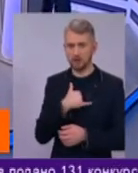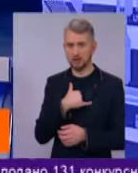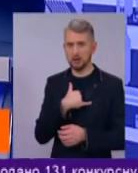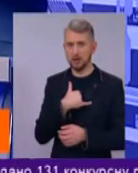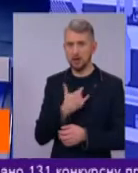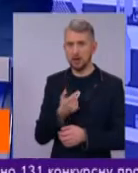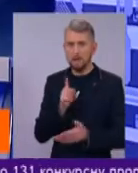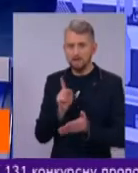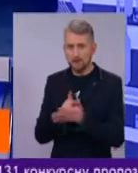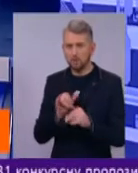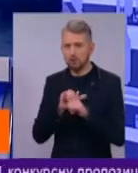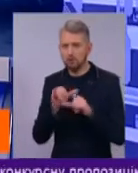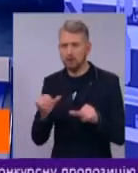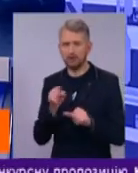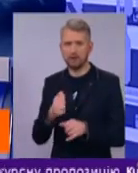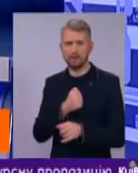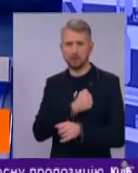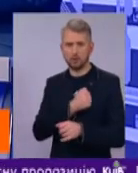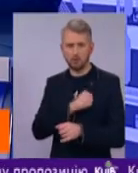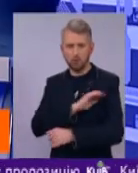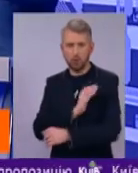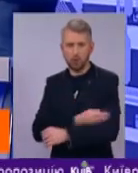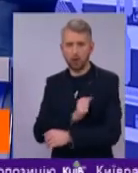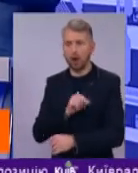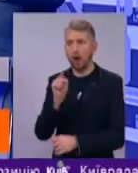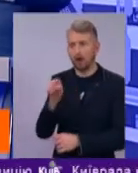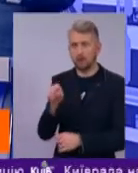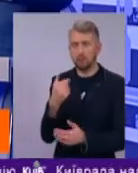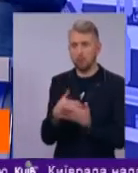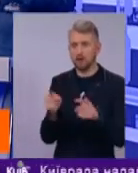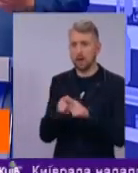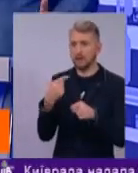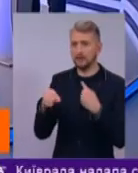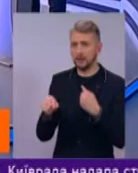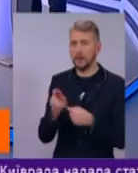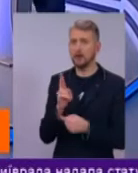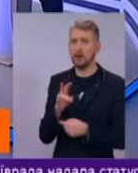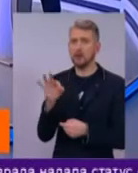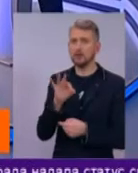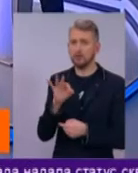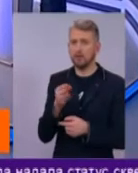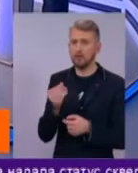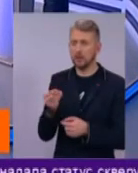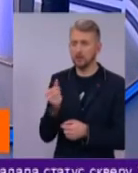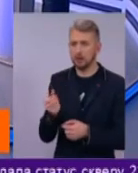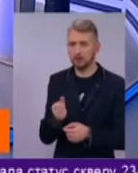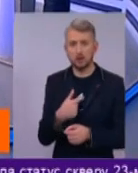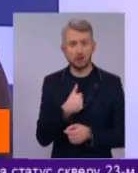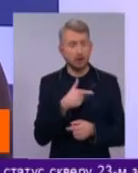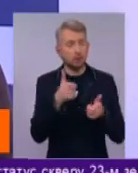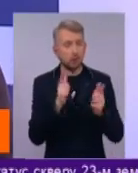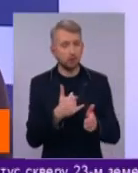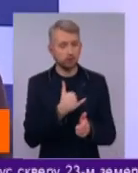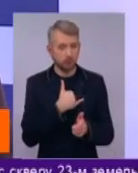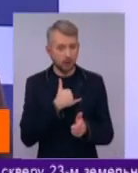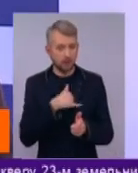у нас мала б розвиватися ось ця військова наша потуга. А там, ось така різниця. Як щодо ось і фінансування, фінансової підтримки? Я з ним погоджуюсь. У нас